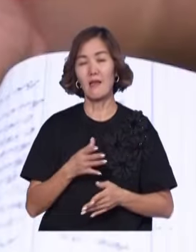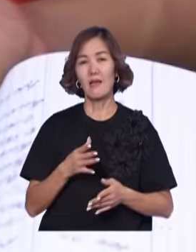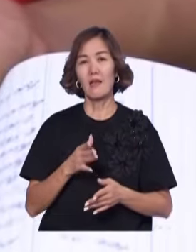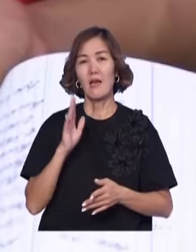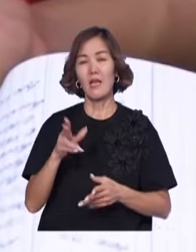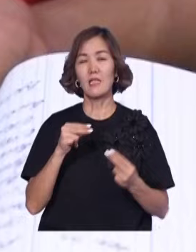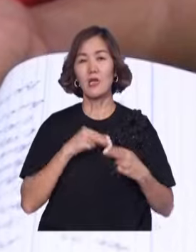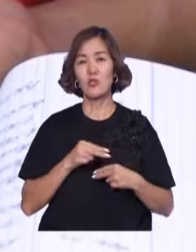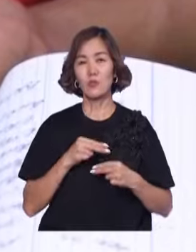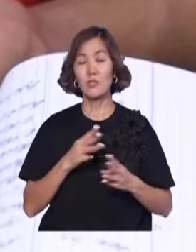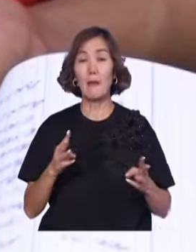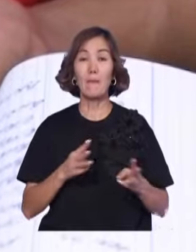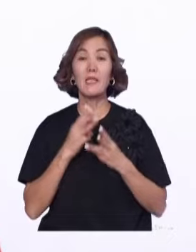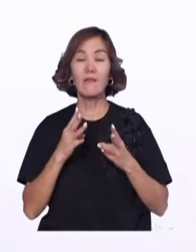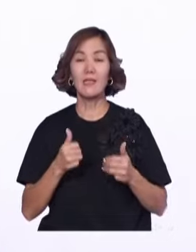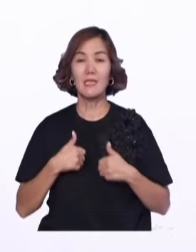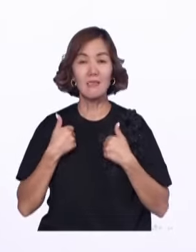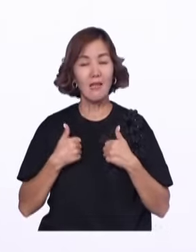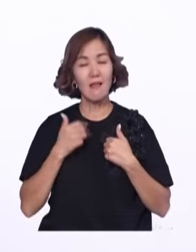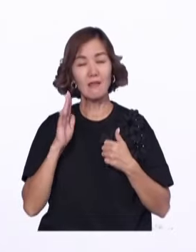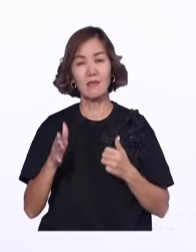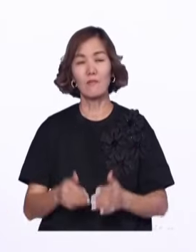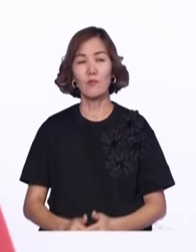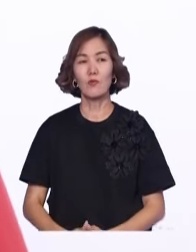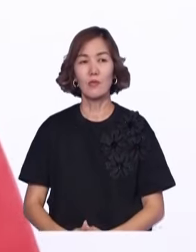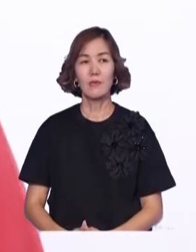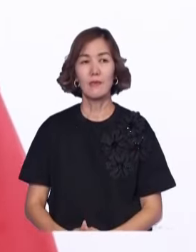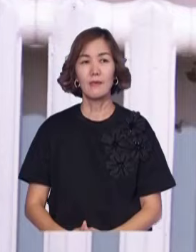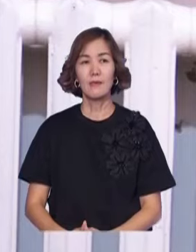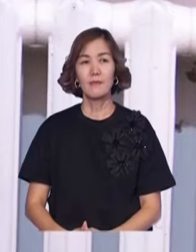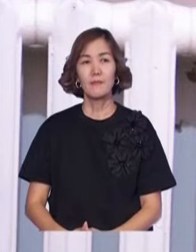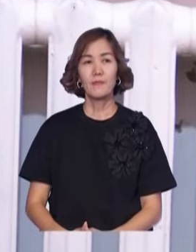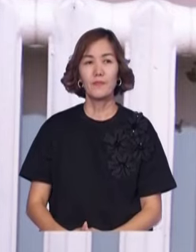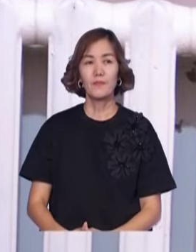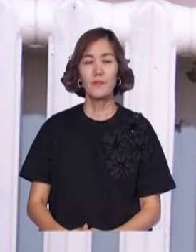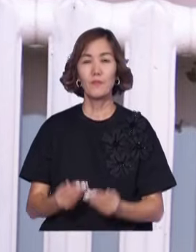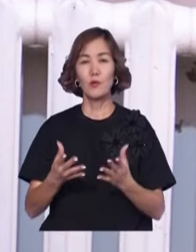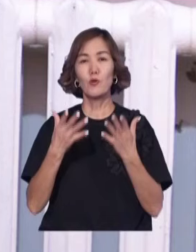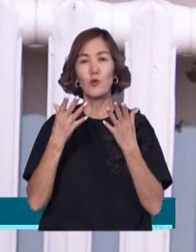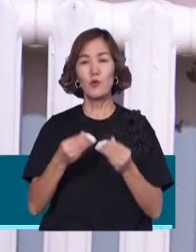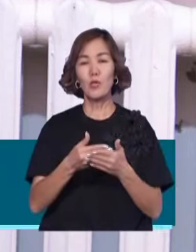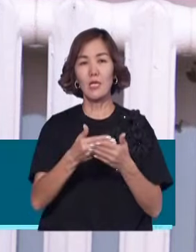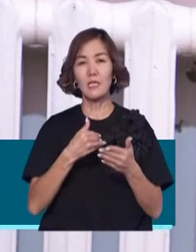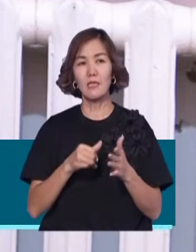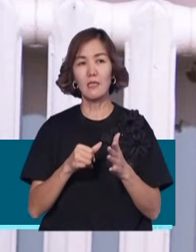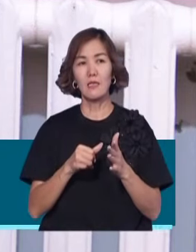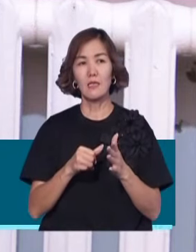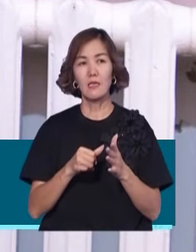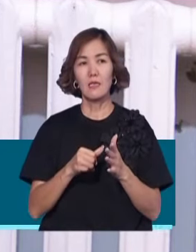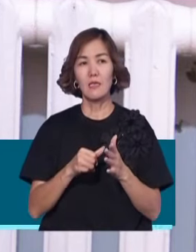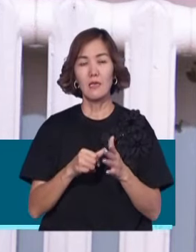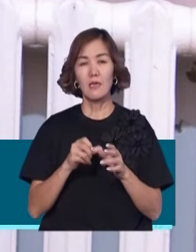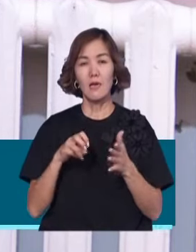алдағы жұмысыма онан арман ынталандыра түседі, дейді жас маман жымиып. Осы уақытқа дейін алғыс хаттар алғаным